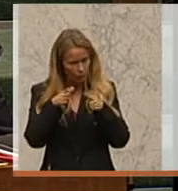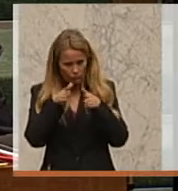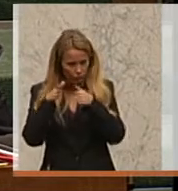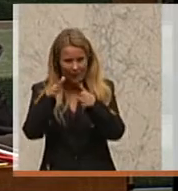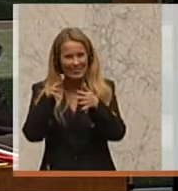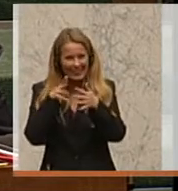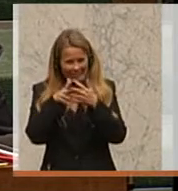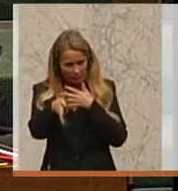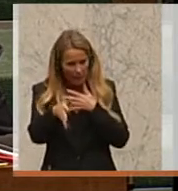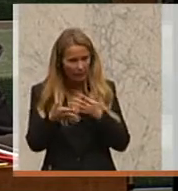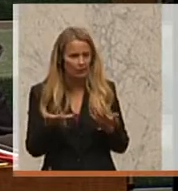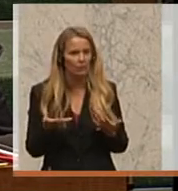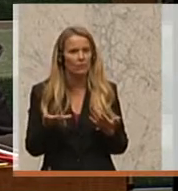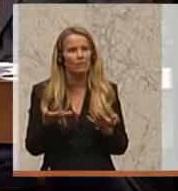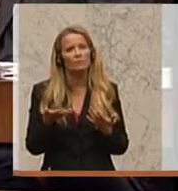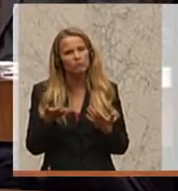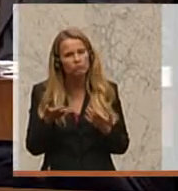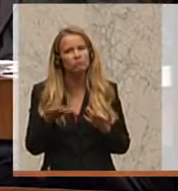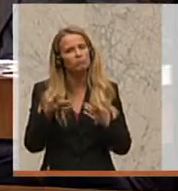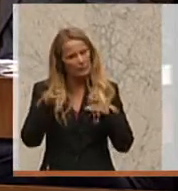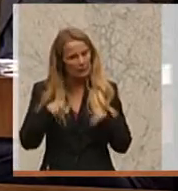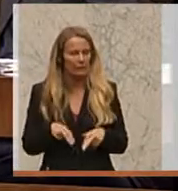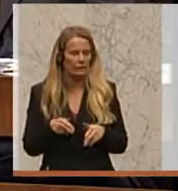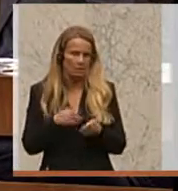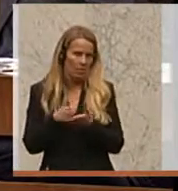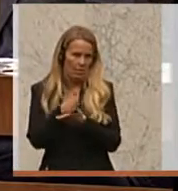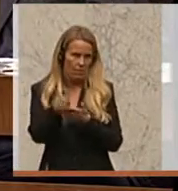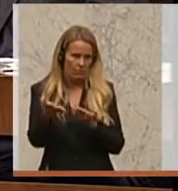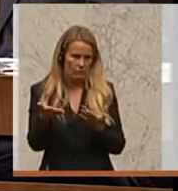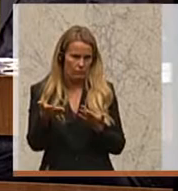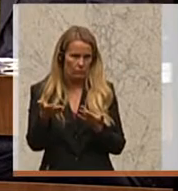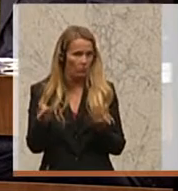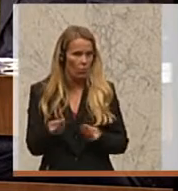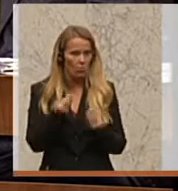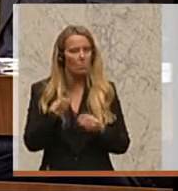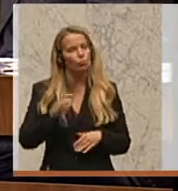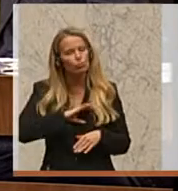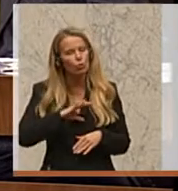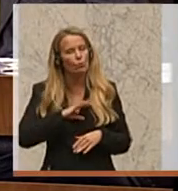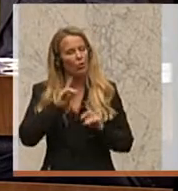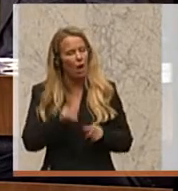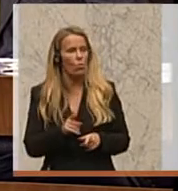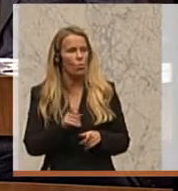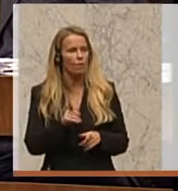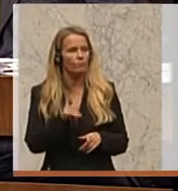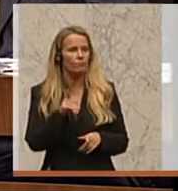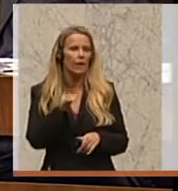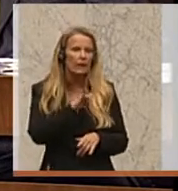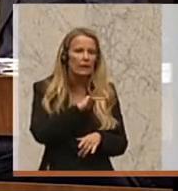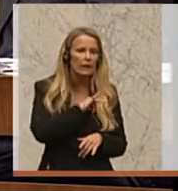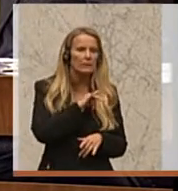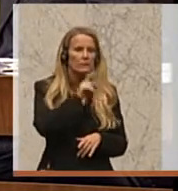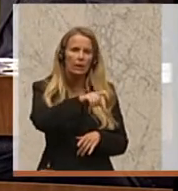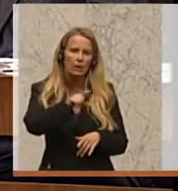Transparenz, eine richtige ist, weil da durchaus die Chance besteht, die Interessen der Bürger und